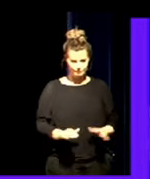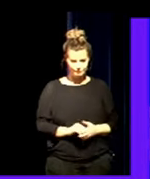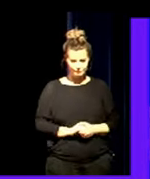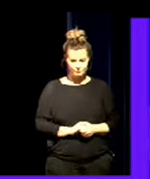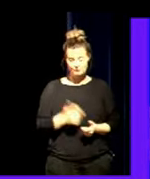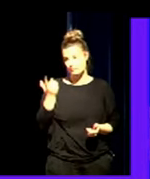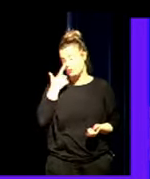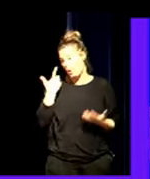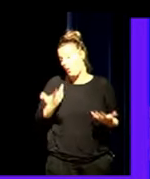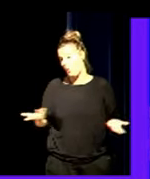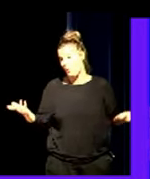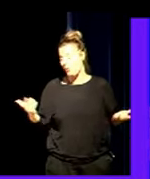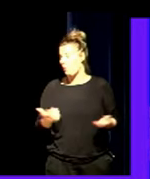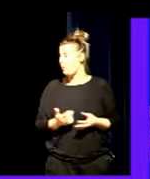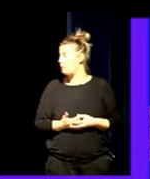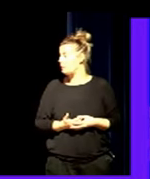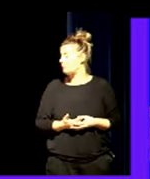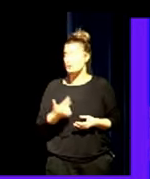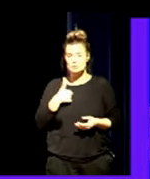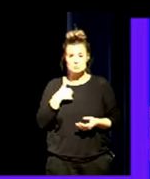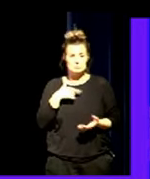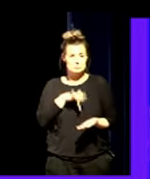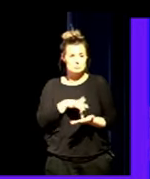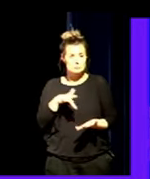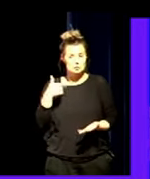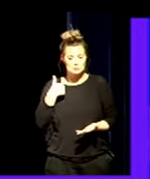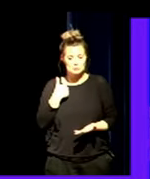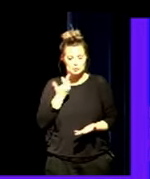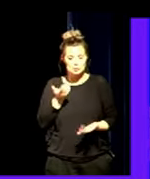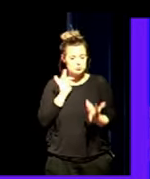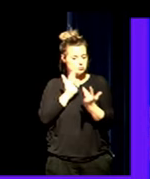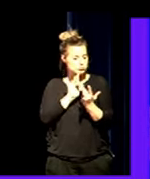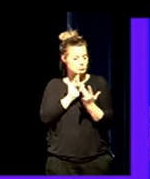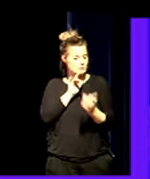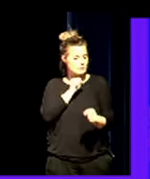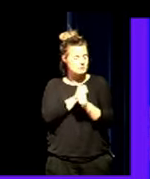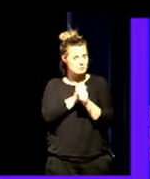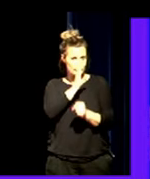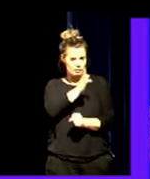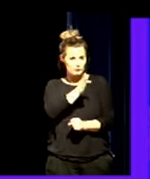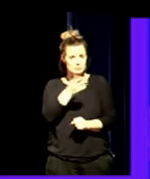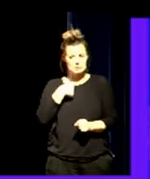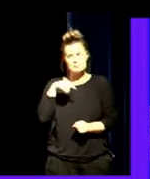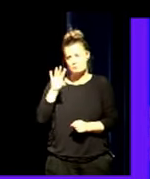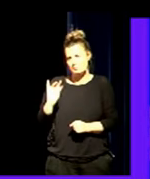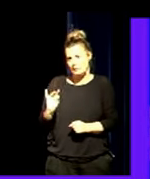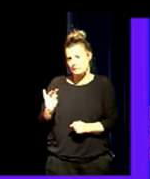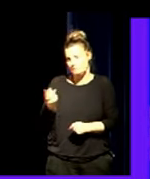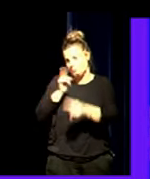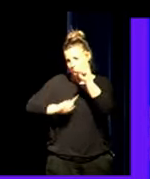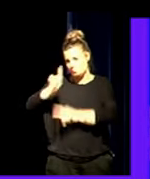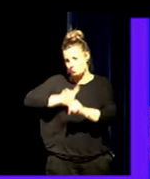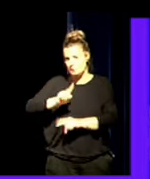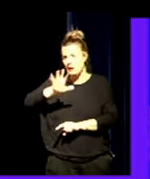Hombre, nik bertan egon nahi, edo, haiekin lan egiten doa da, bai, egia da arazoak da bezala,